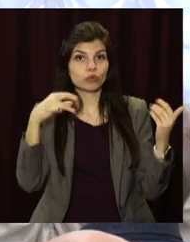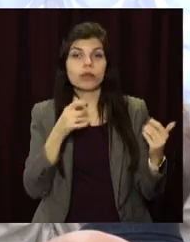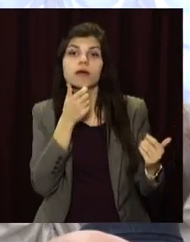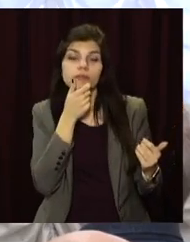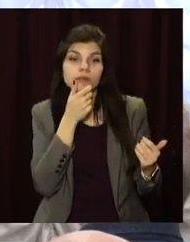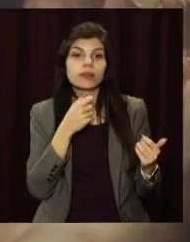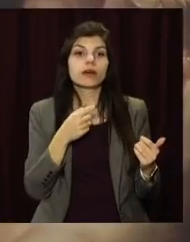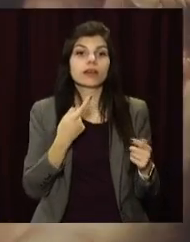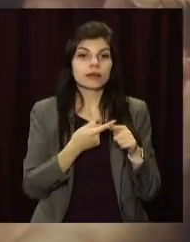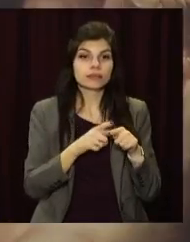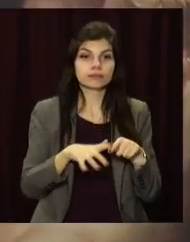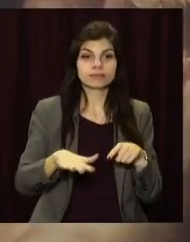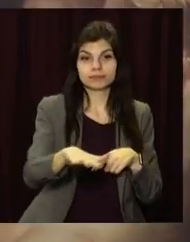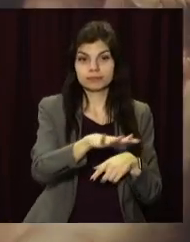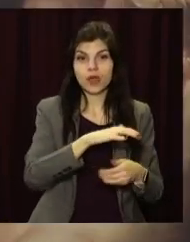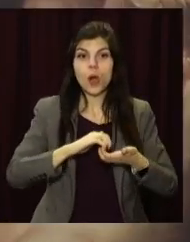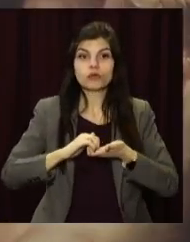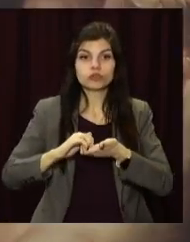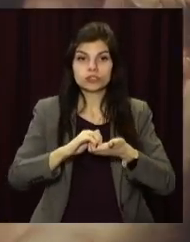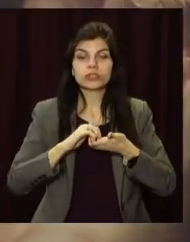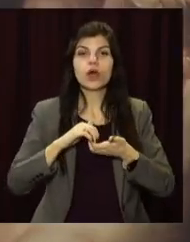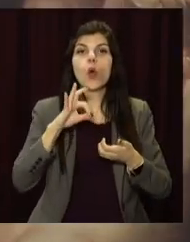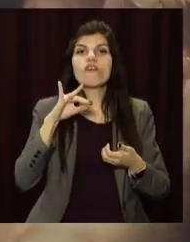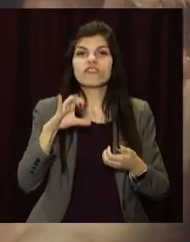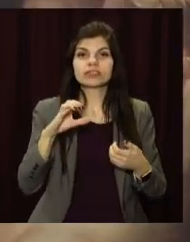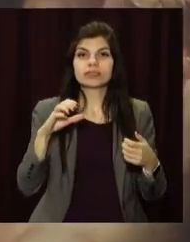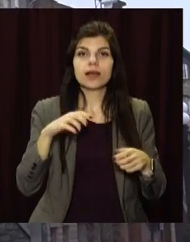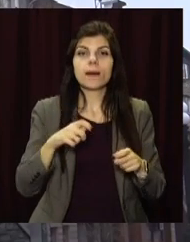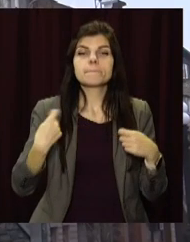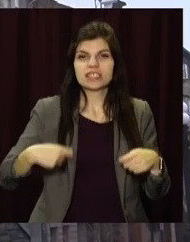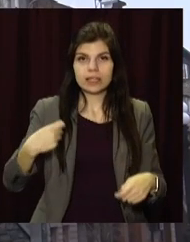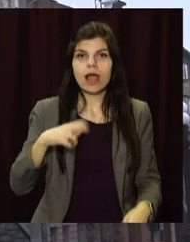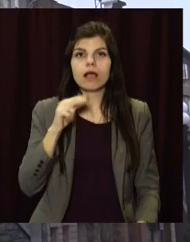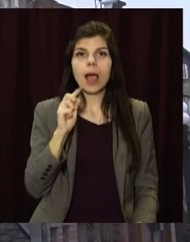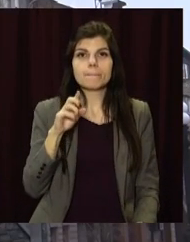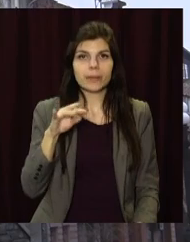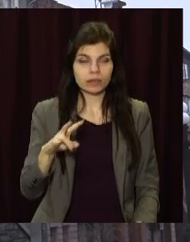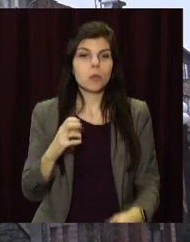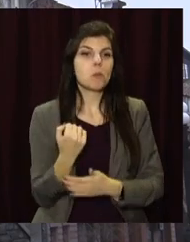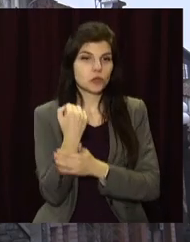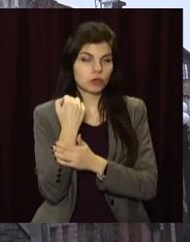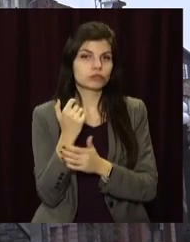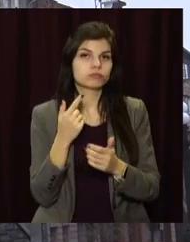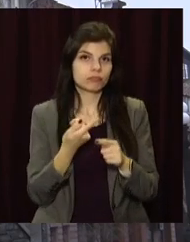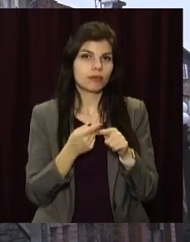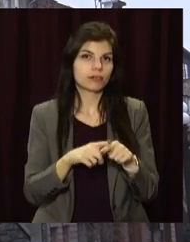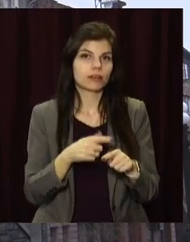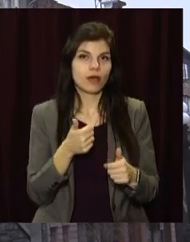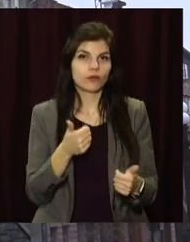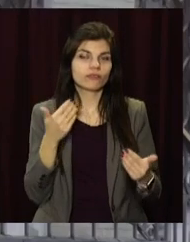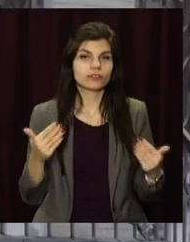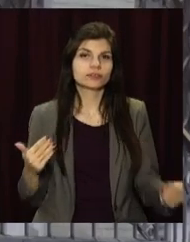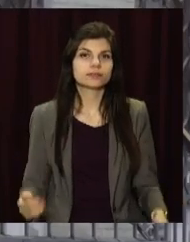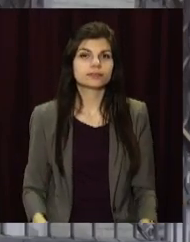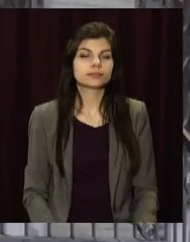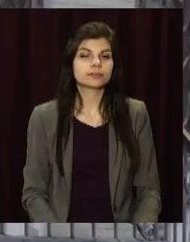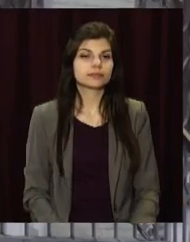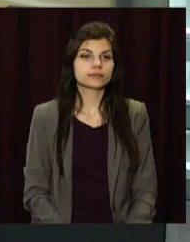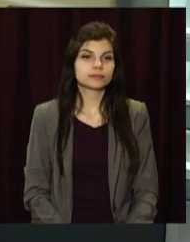цікава ця тема? А вони кажуть, невіруючих льотчиків не буває. Побачити зразки сучасного